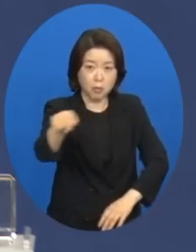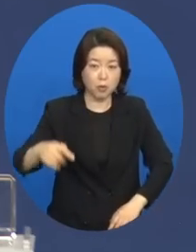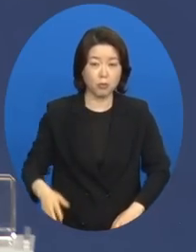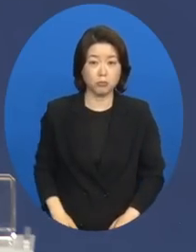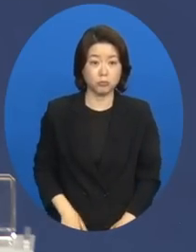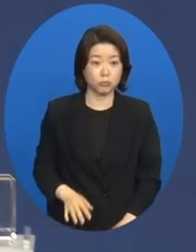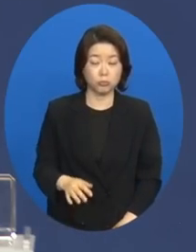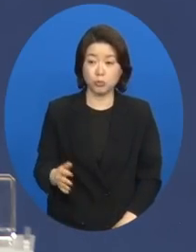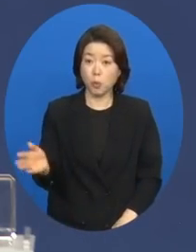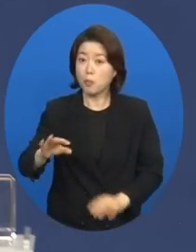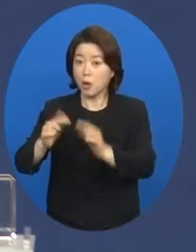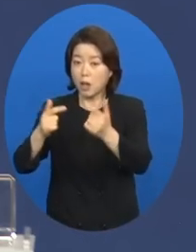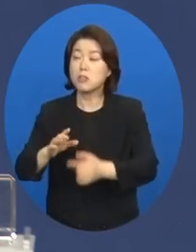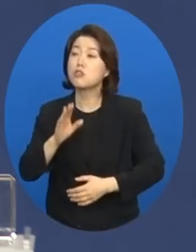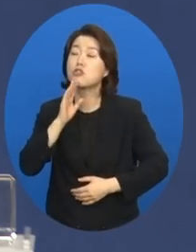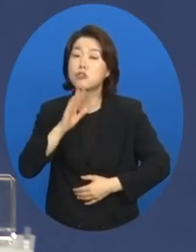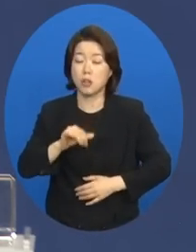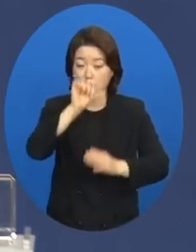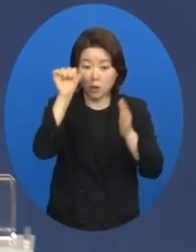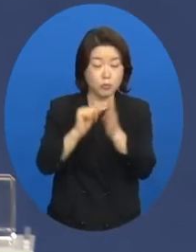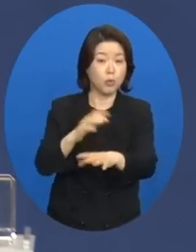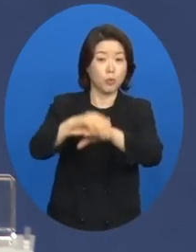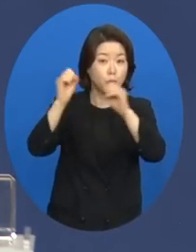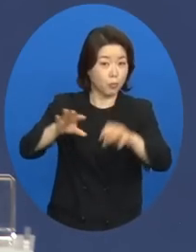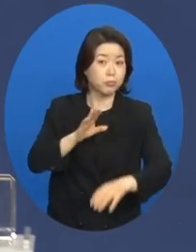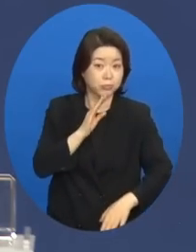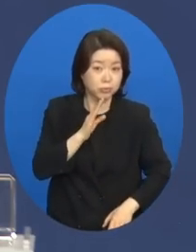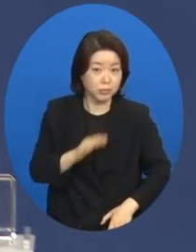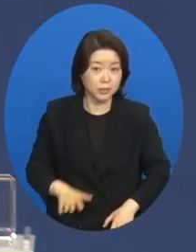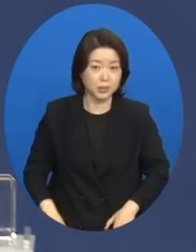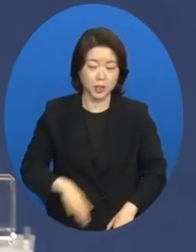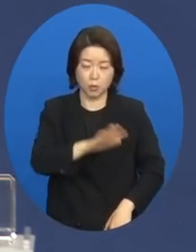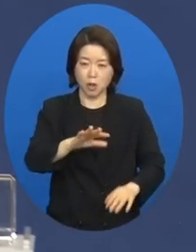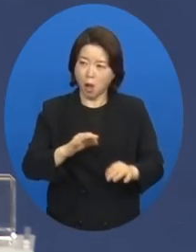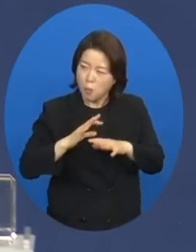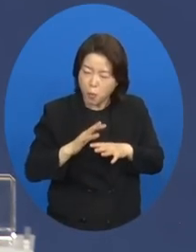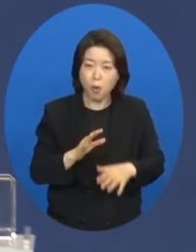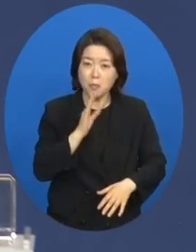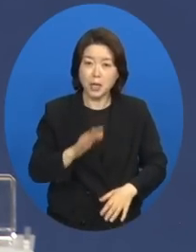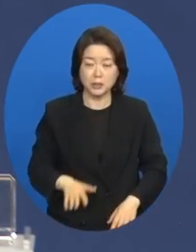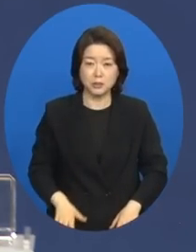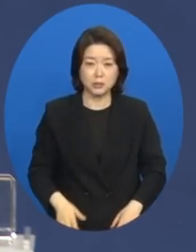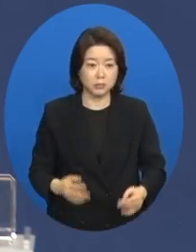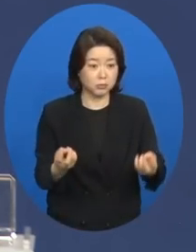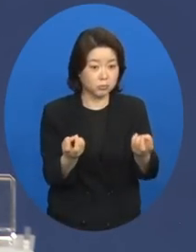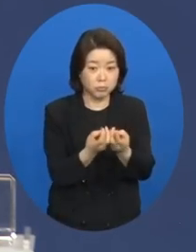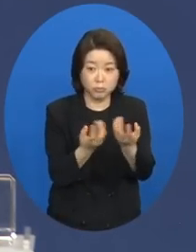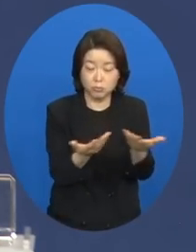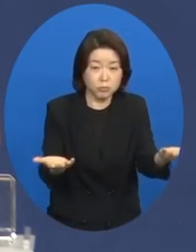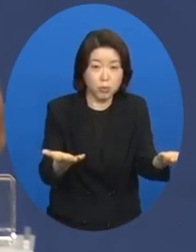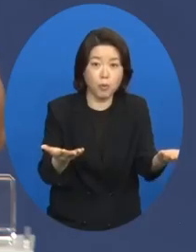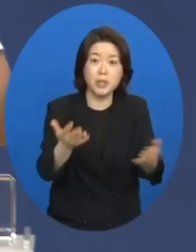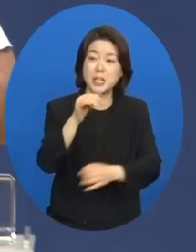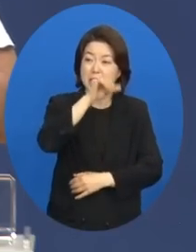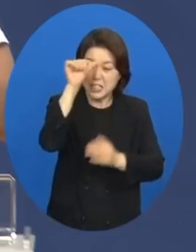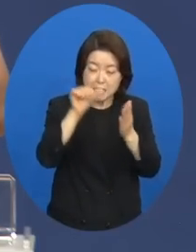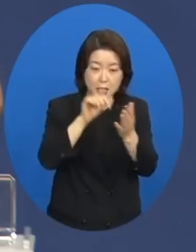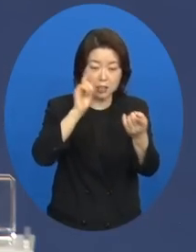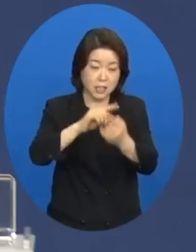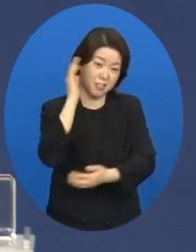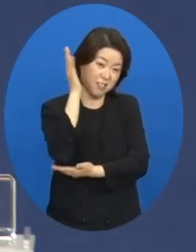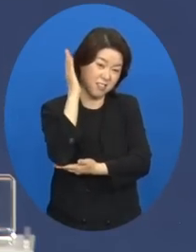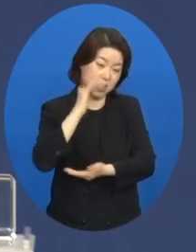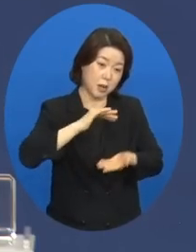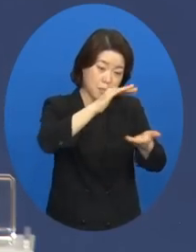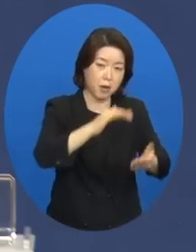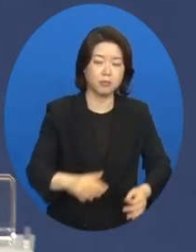아니고 있는 얘기잖아. 인생이 얼마나 허무한지 우리가 얼마나 두려운지 대책 없는 인생인지를 얘기하면 아무리 목에